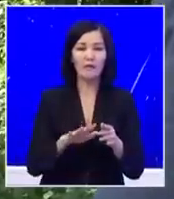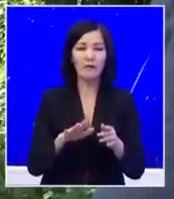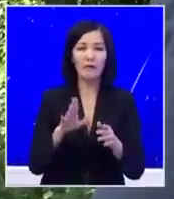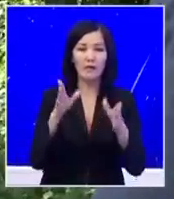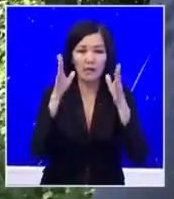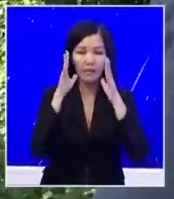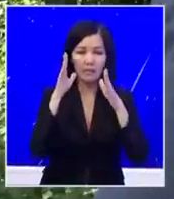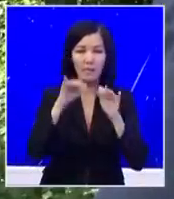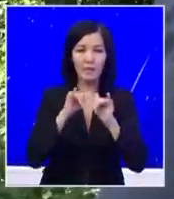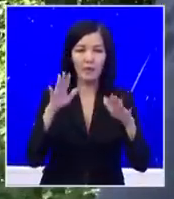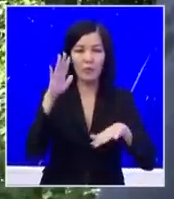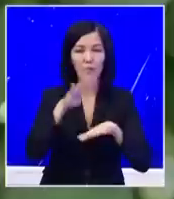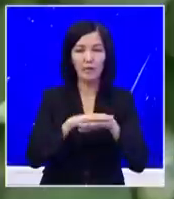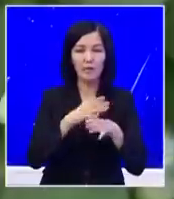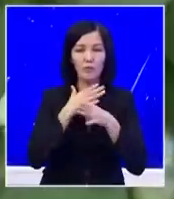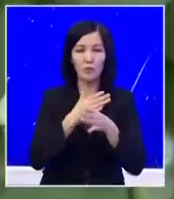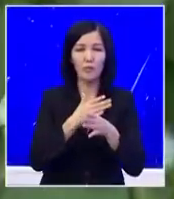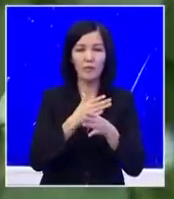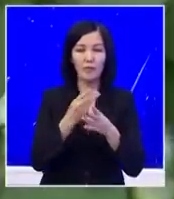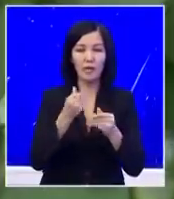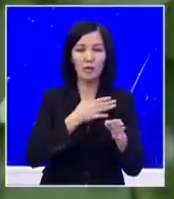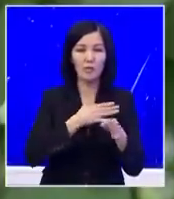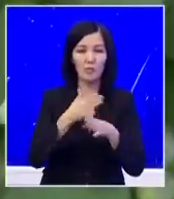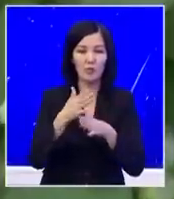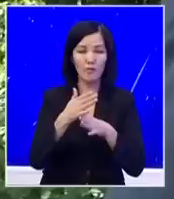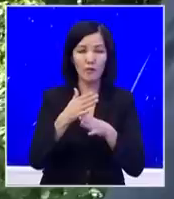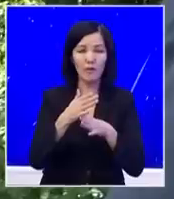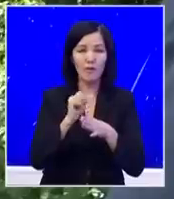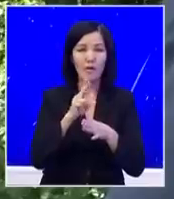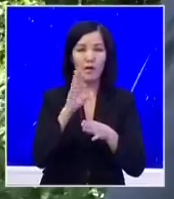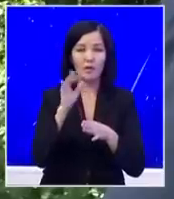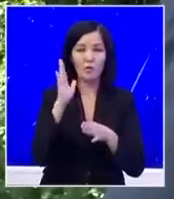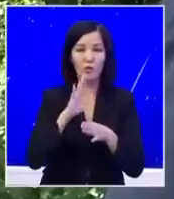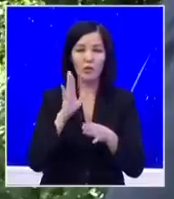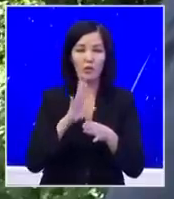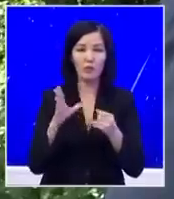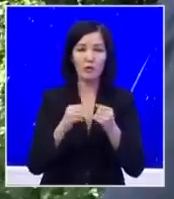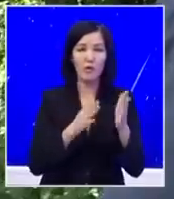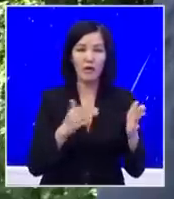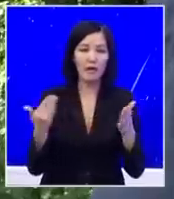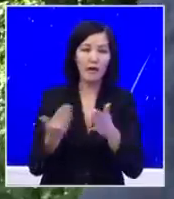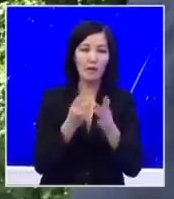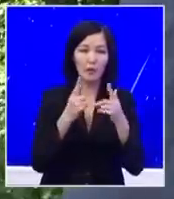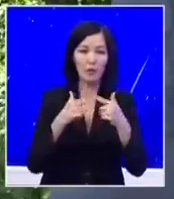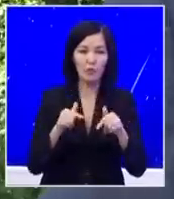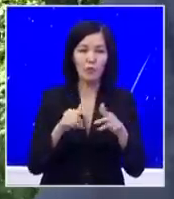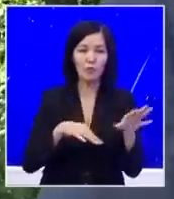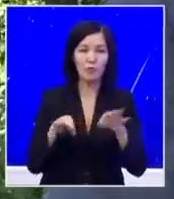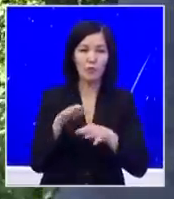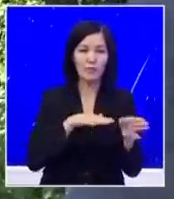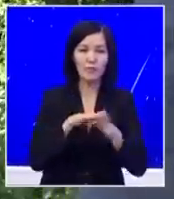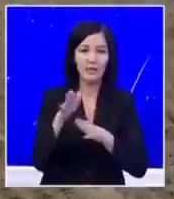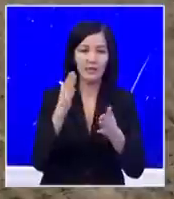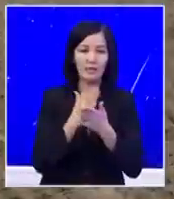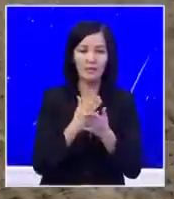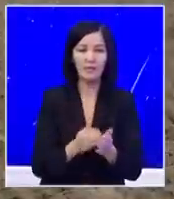Даму банкісінің қаржыландыру аясында Ақсу ауданының суару жүйелерін қайта құру жобасы іске асырылып